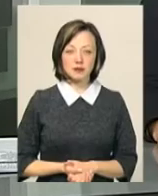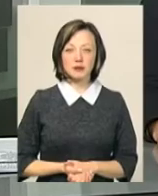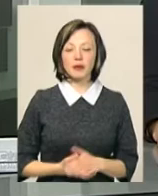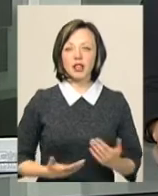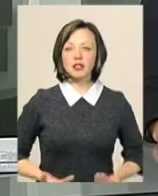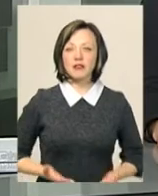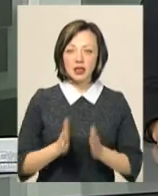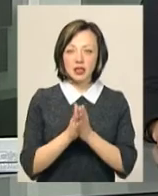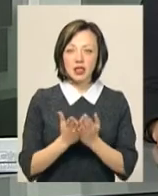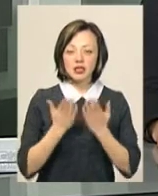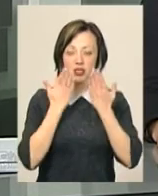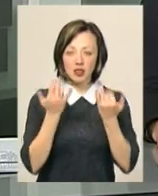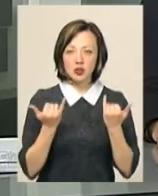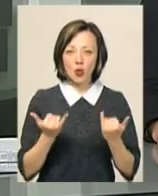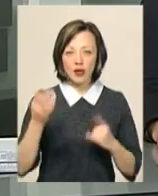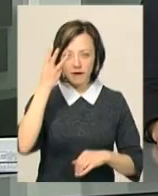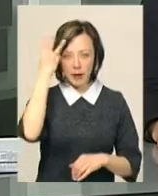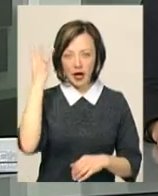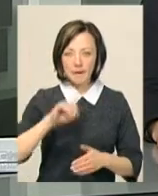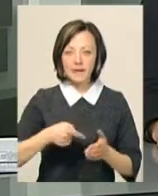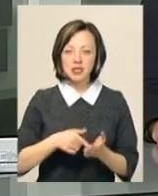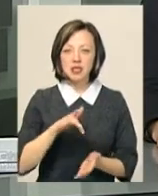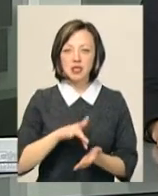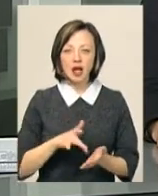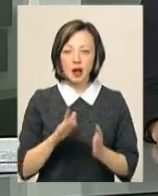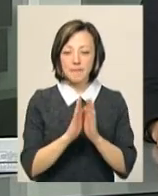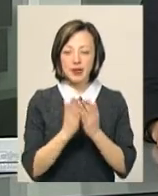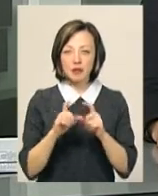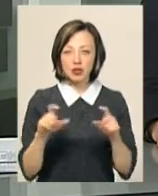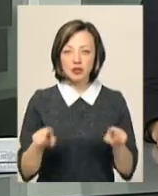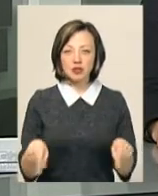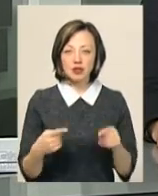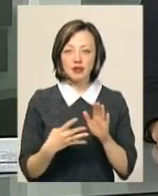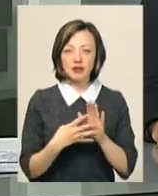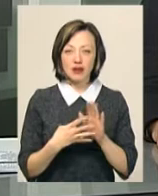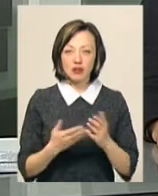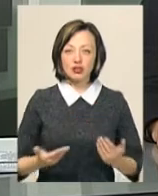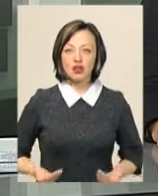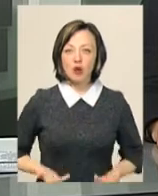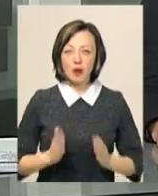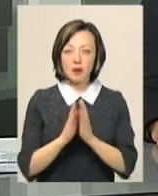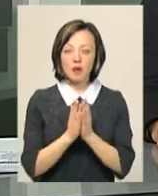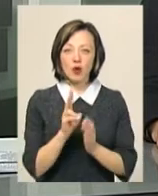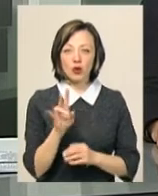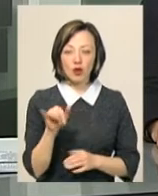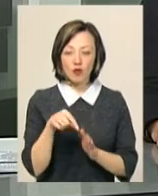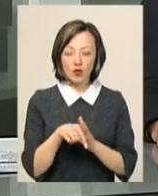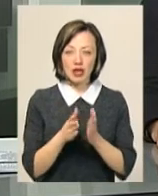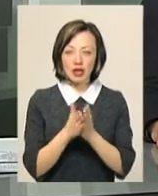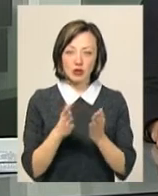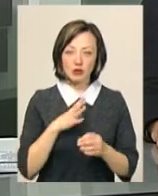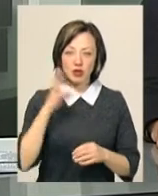Живі книги читали сьогодні в обласному центрі. У міській центральній книгозбірні організували 9-ту живу бібліотеку. У ролі книг